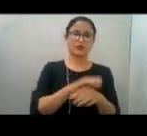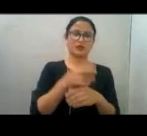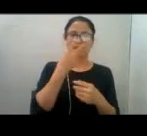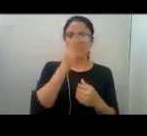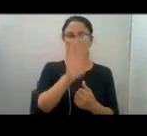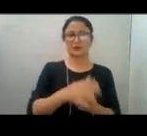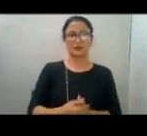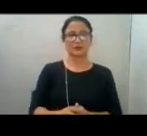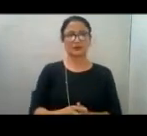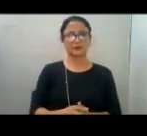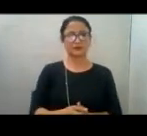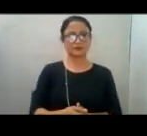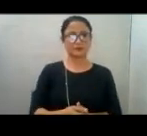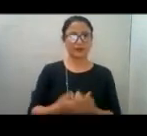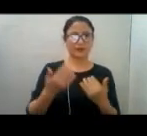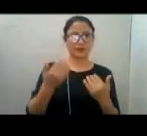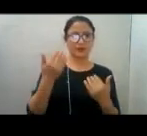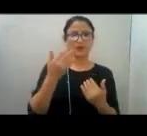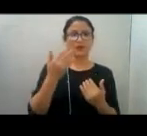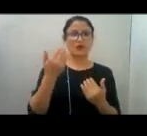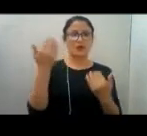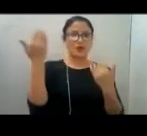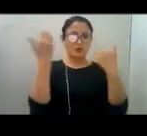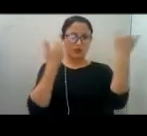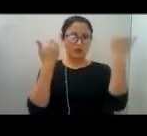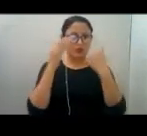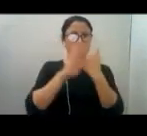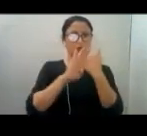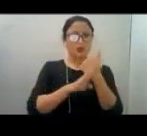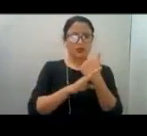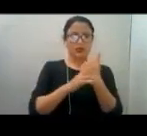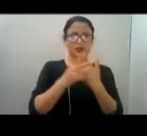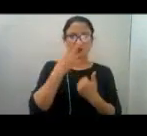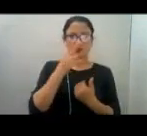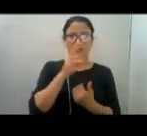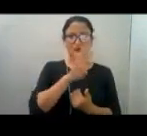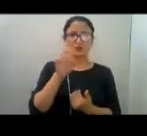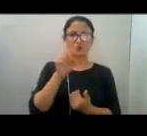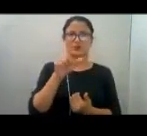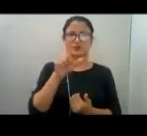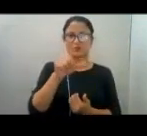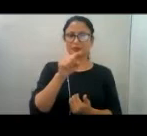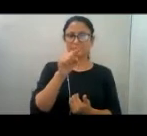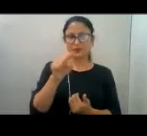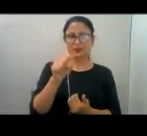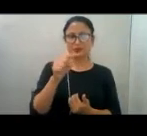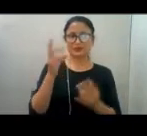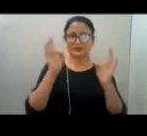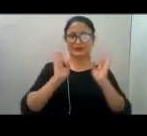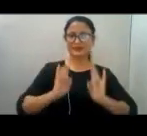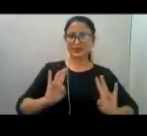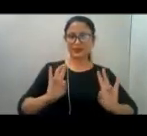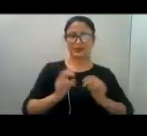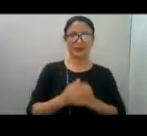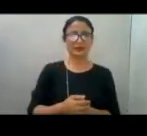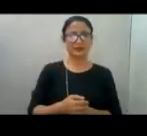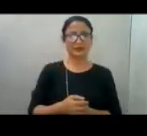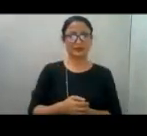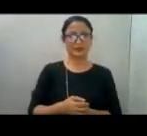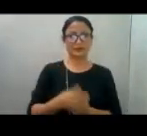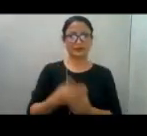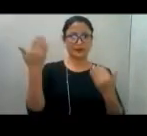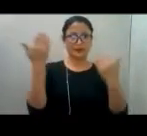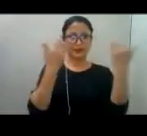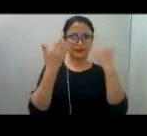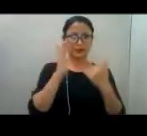देखिन्छ। र अब पीडाको टाइप चाहिँ भायोलेन्सको टाइप हेऱ्यो भने 44.7% चाहिँ फिजिकल शारीरिक हिंसा